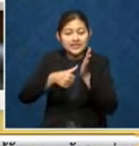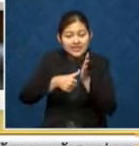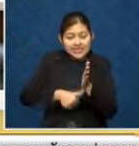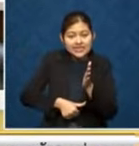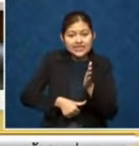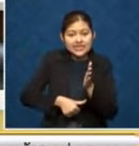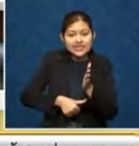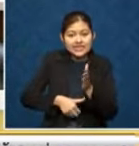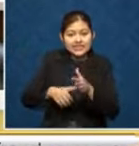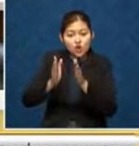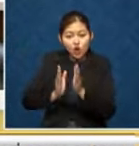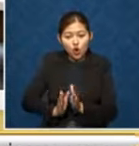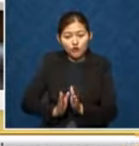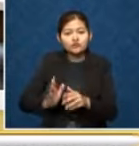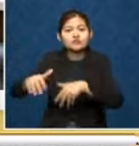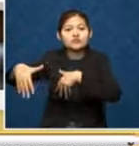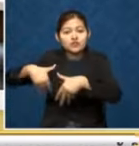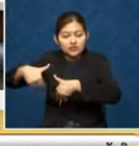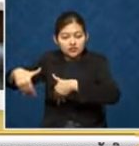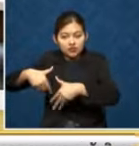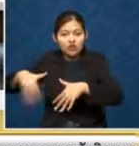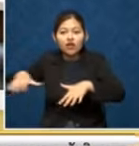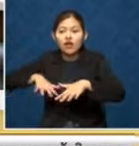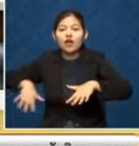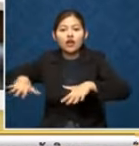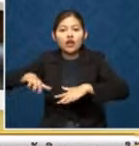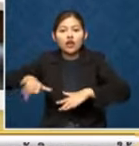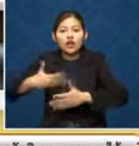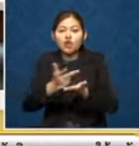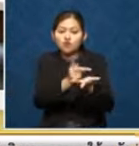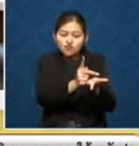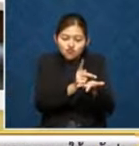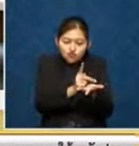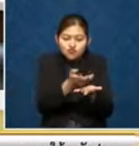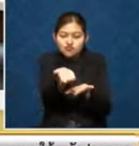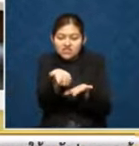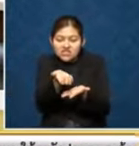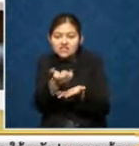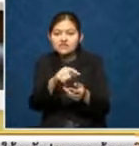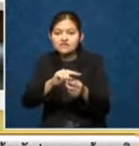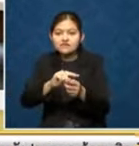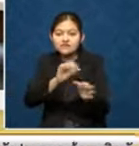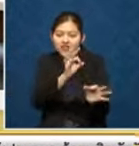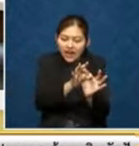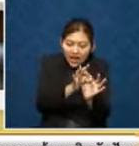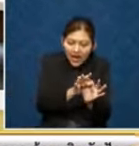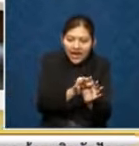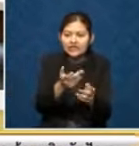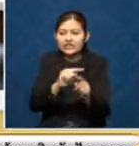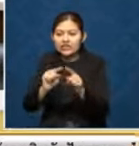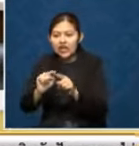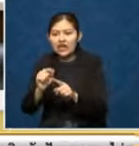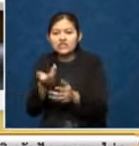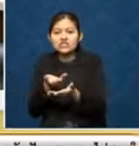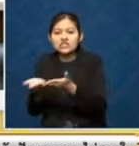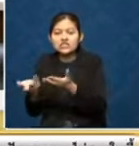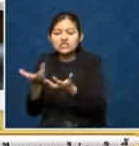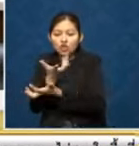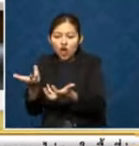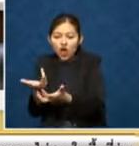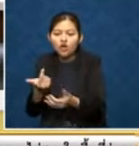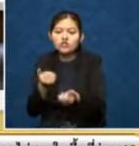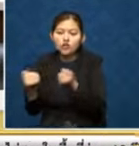ที่เกิดจากบุคคลหรือประชาชนทั่วไปที่ไปกู้ยืมจากสถาบันการเงินต่างๆเพื่อมาใช้จ่ายซื้อของซื้อรถซื้อ